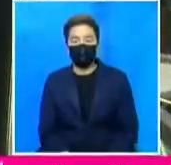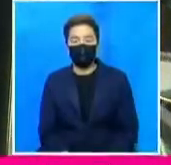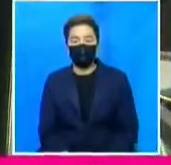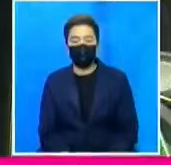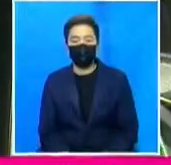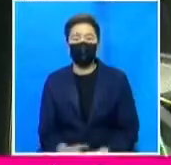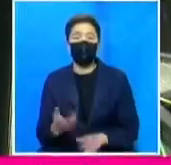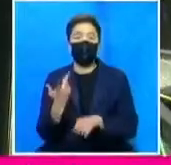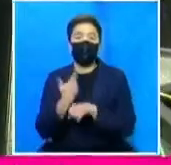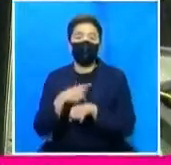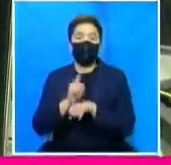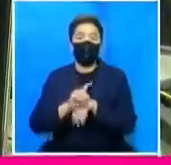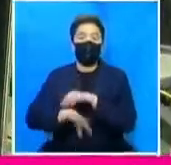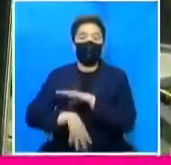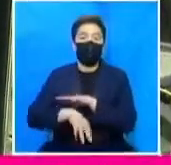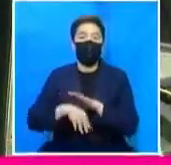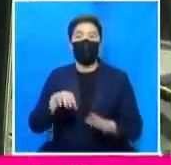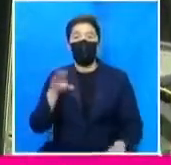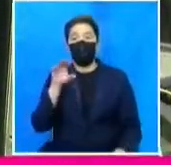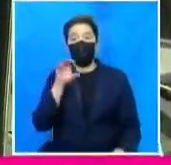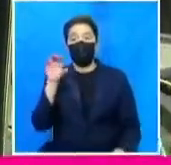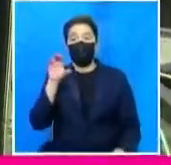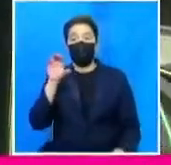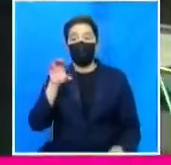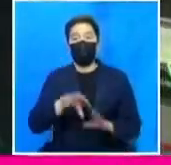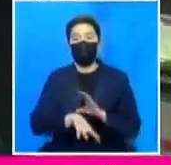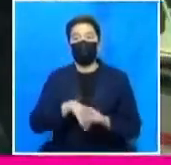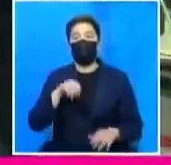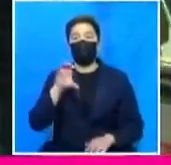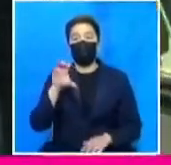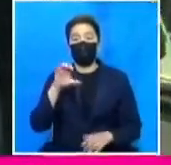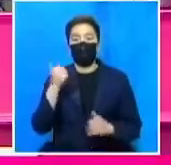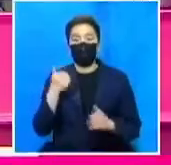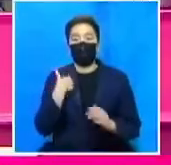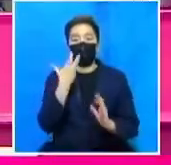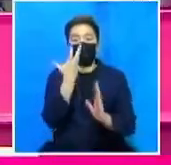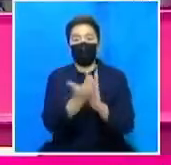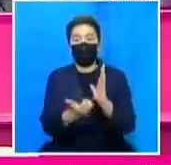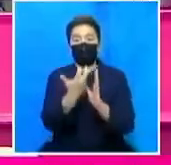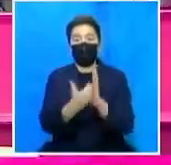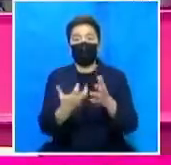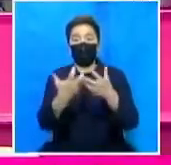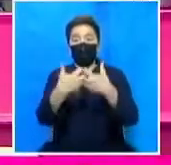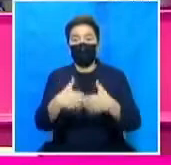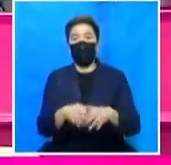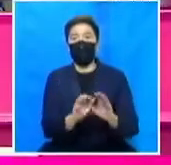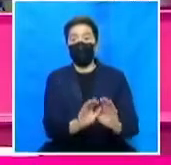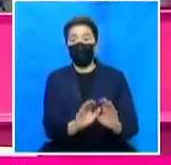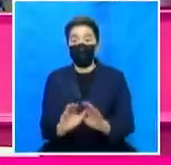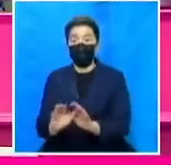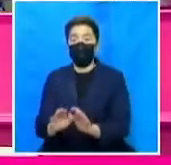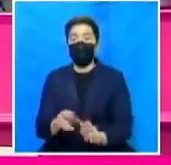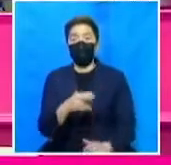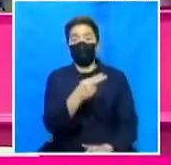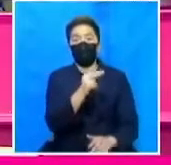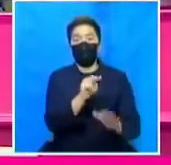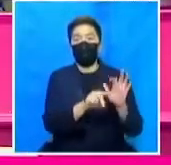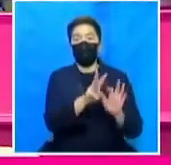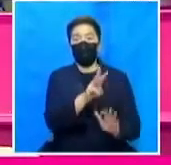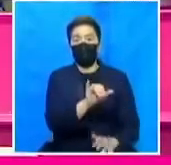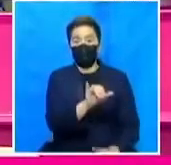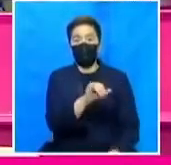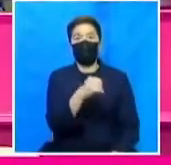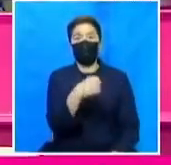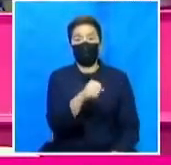ประธานกรรมการจับได้หลักร้อยต่อไปจะใช้เครื่องออกรางวัลไฟฟ้าอัตโนมัติหลักหน่วยหลักสิ